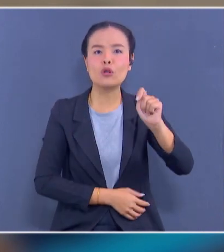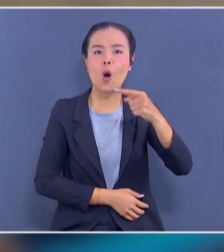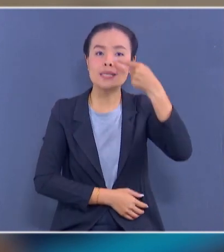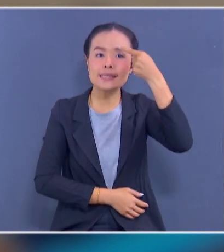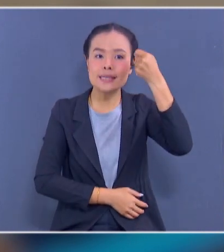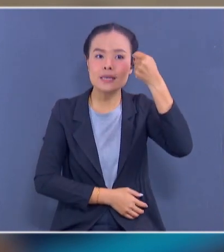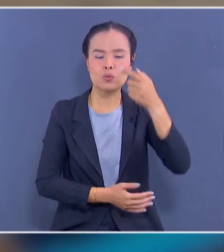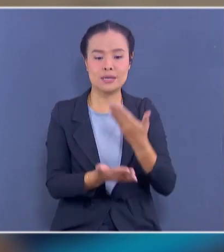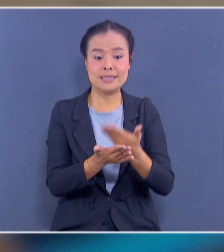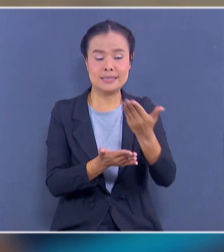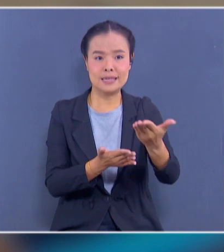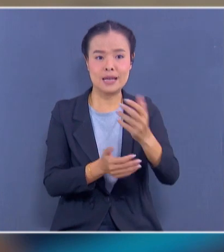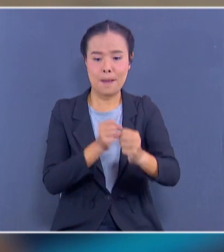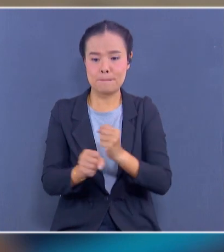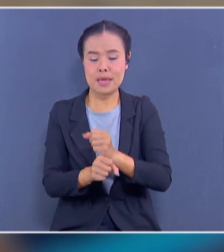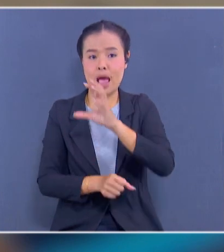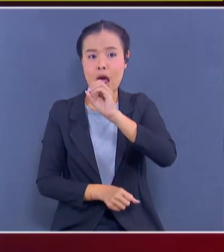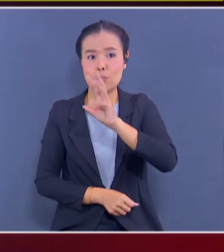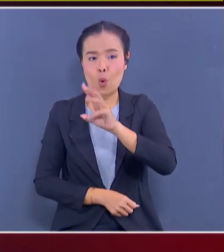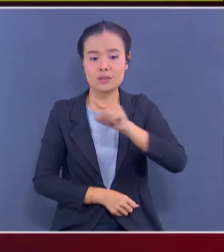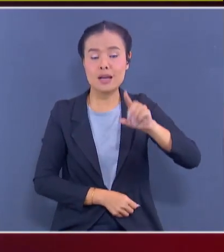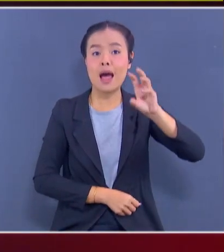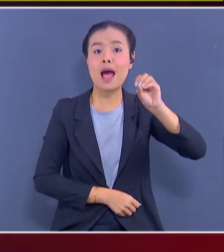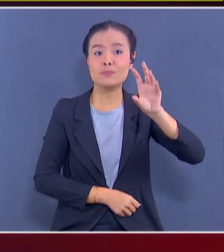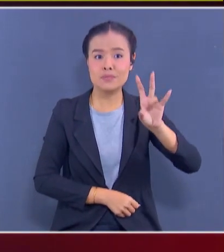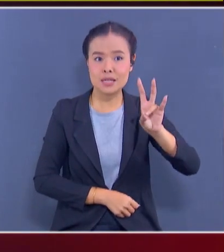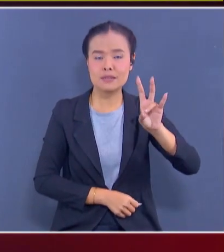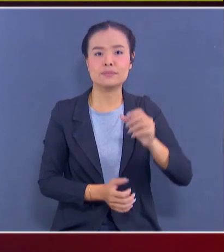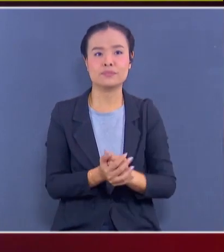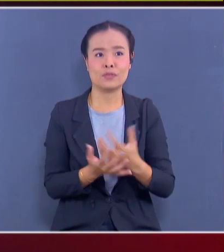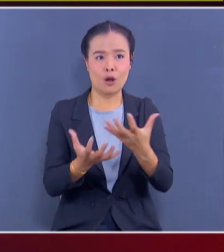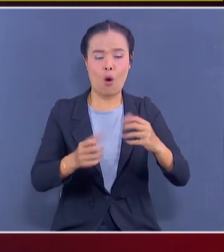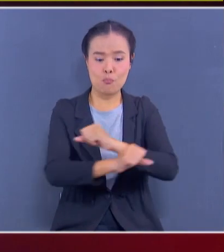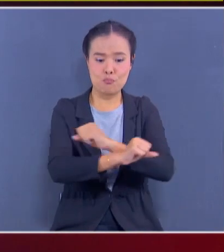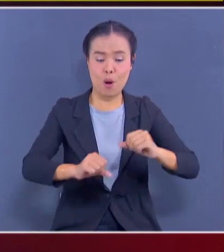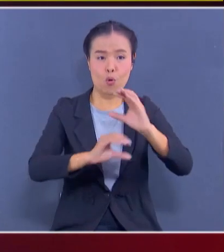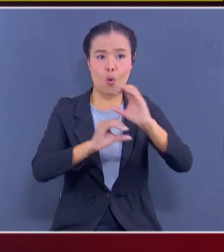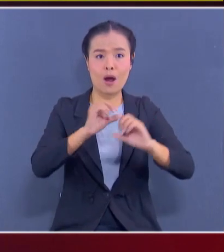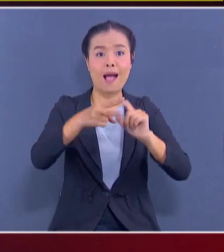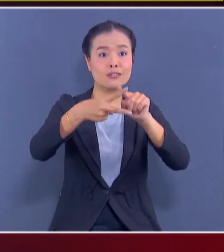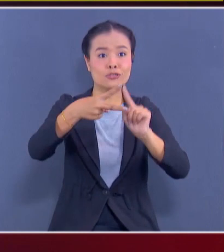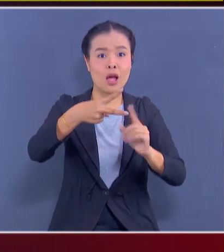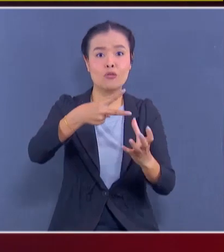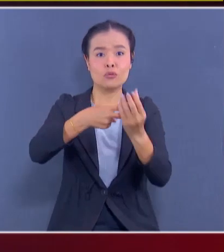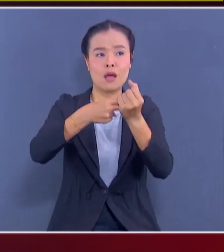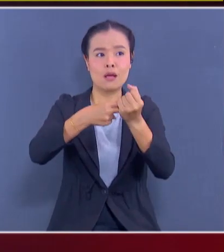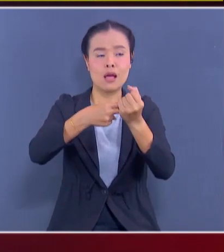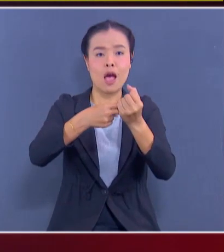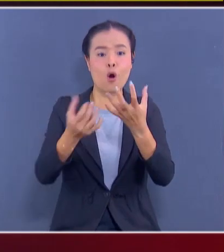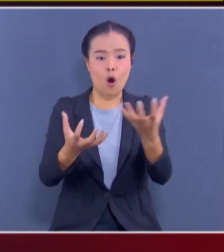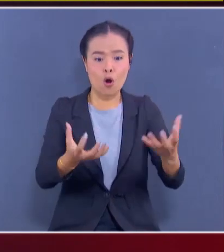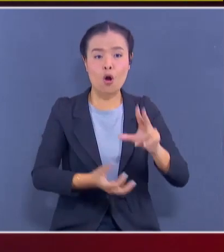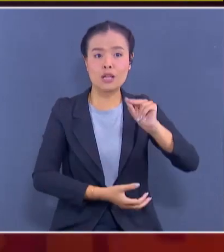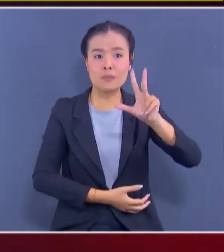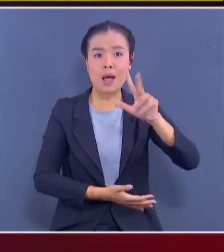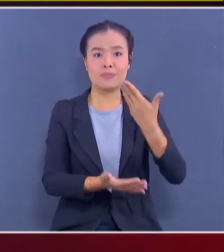ซื้อจัดจ้างระหว่างปี56ต่อเนื่องปี57ครับคุณผู้ชมครับมีการจัดซื้อเครื่องเล่นเนี่ย2โครงการรวมแล้วทั้งหมดเนี่ย33ชิ้นว